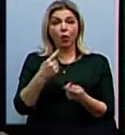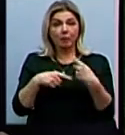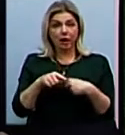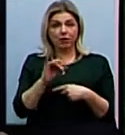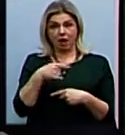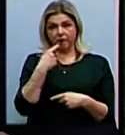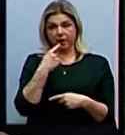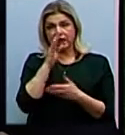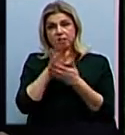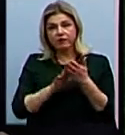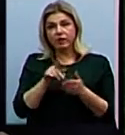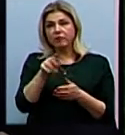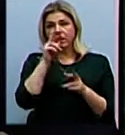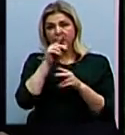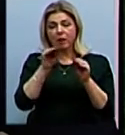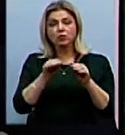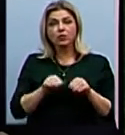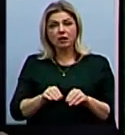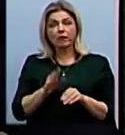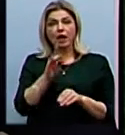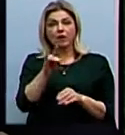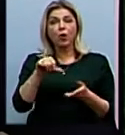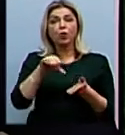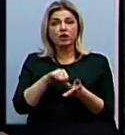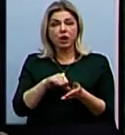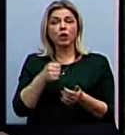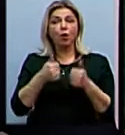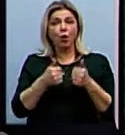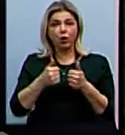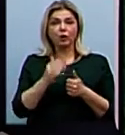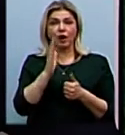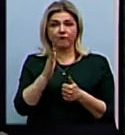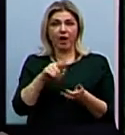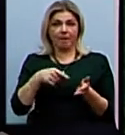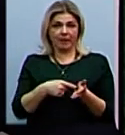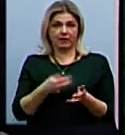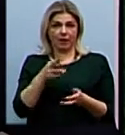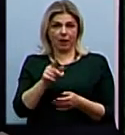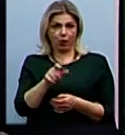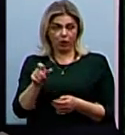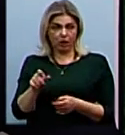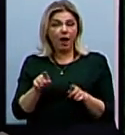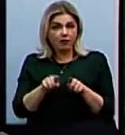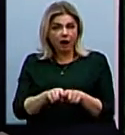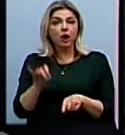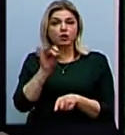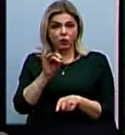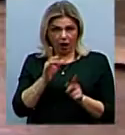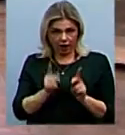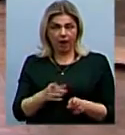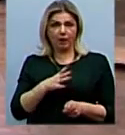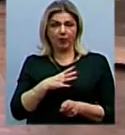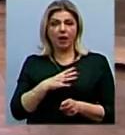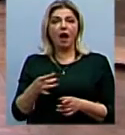и говорят, ну, извините, вы не так составили, вы участвуете в конкурсе «Место для людей». Все, такая история была, реально такая история была с Кульбакина. То